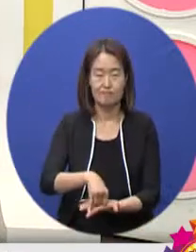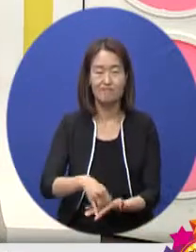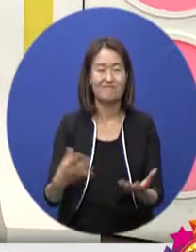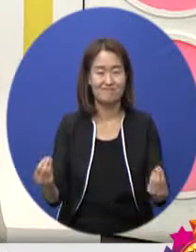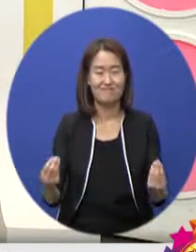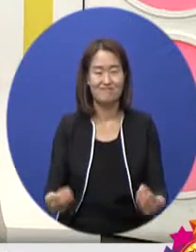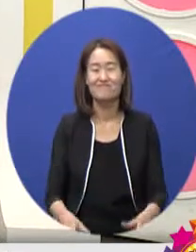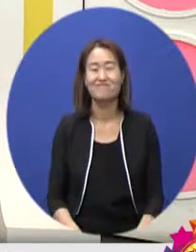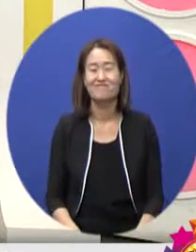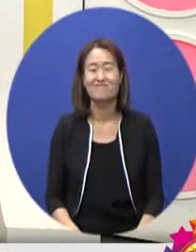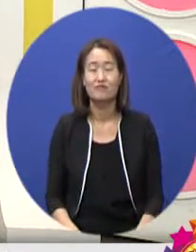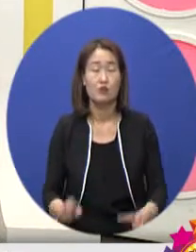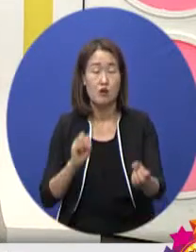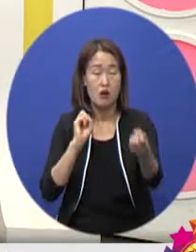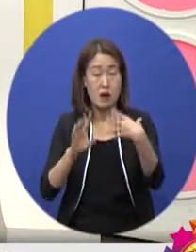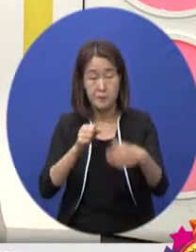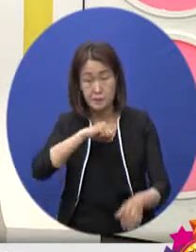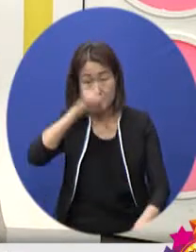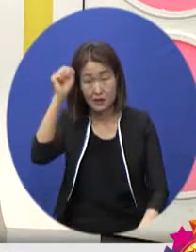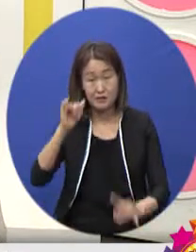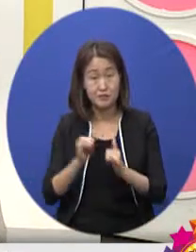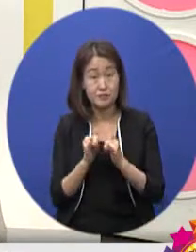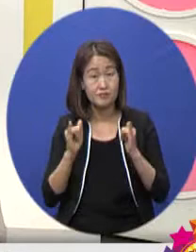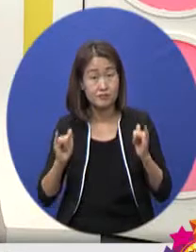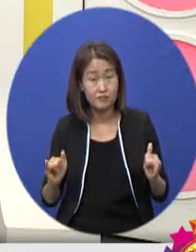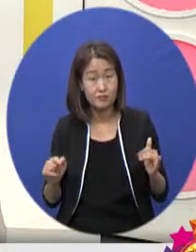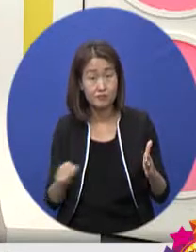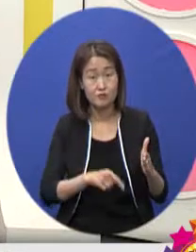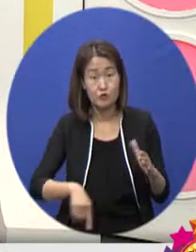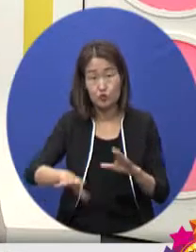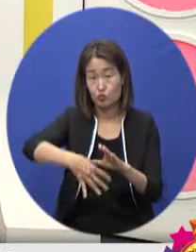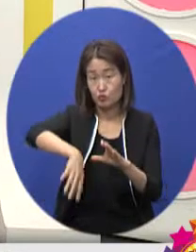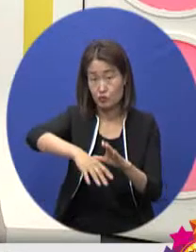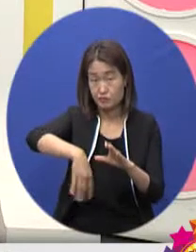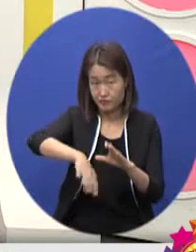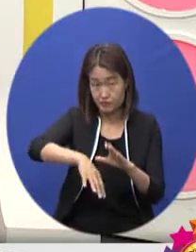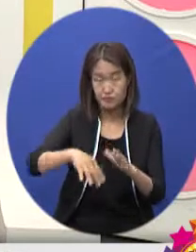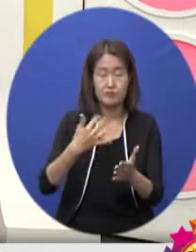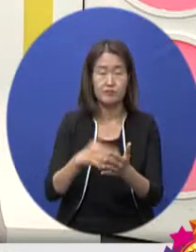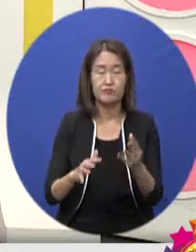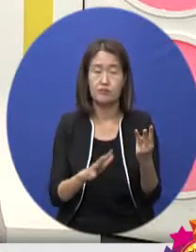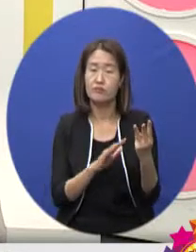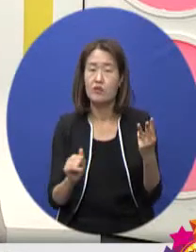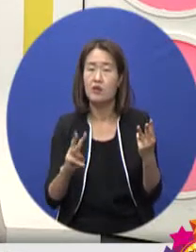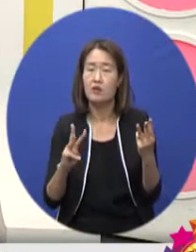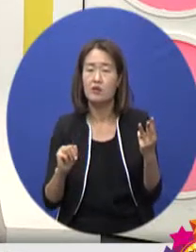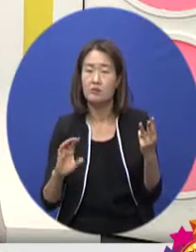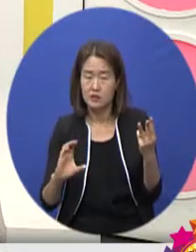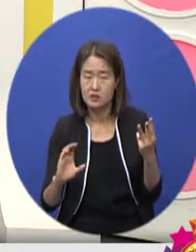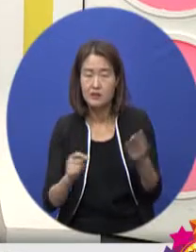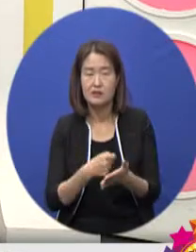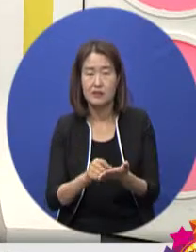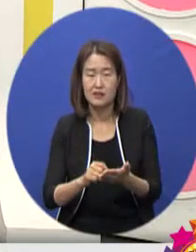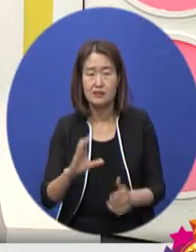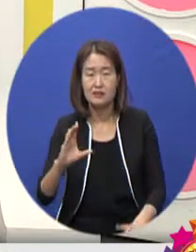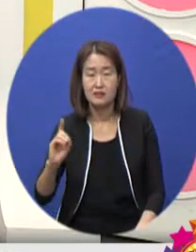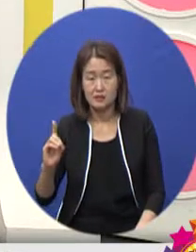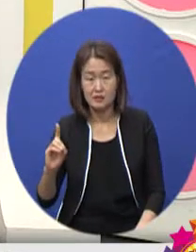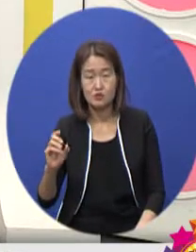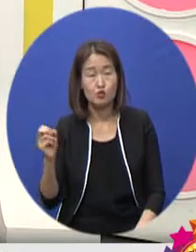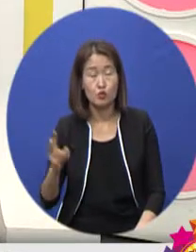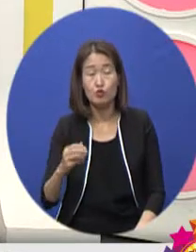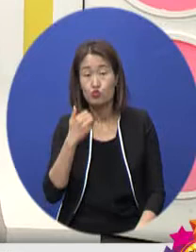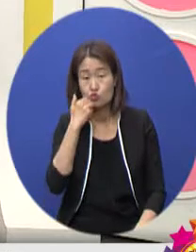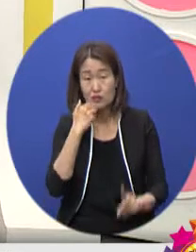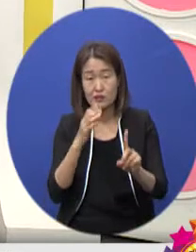끄시면 되겠습니다. 네. 정답을 맞춰주신 분 중에 추첨을 통해서 세 분에게 MC들의 사인 CD를 또 다른